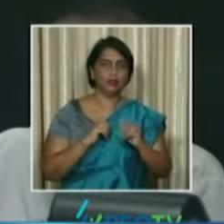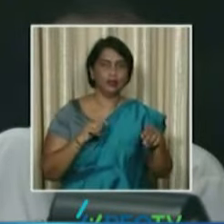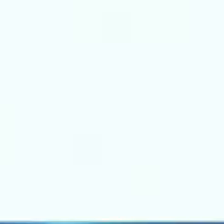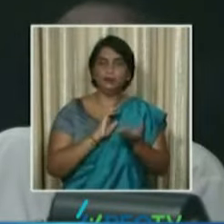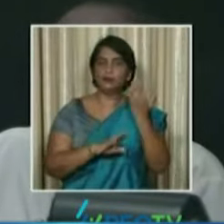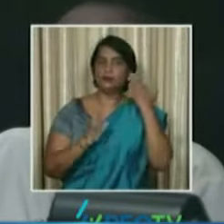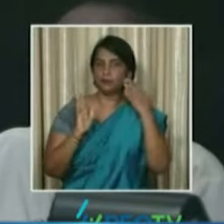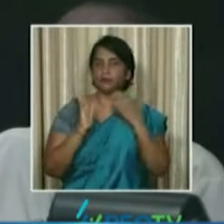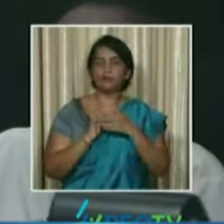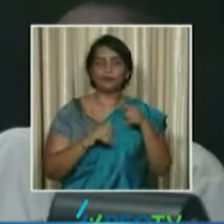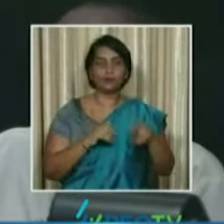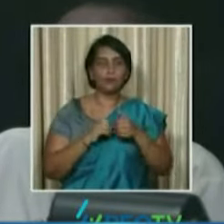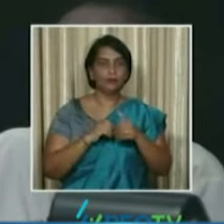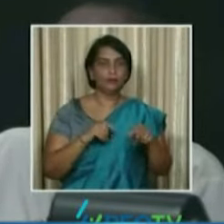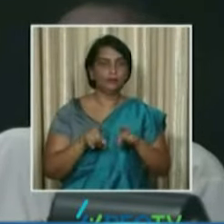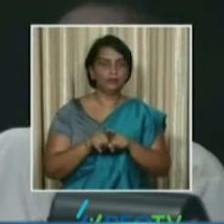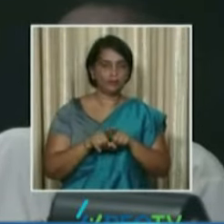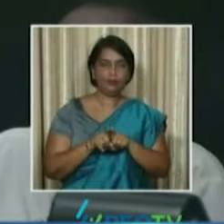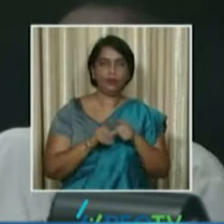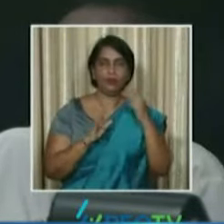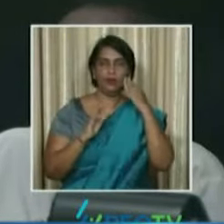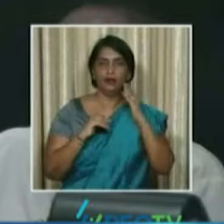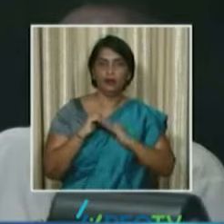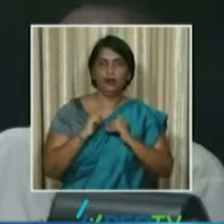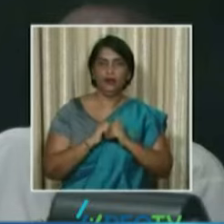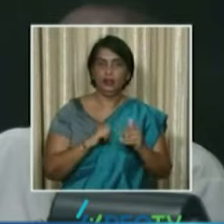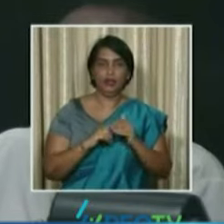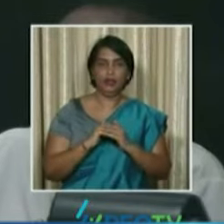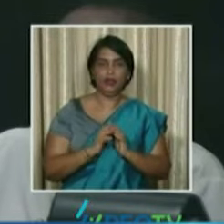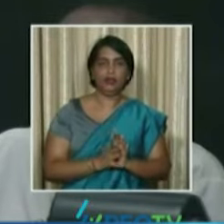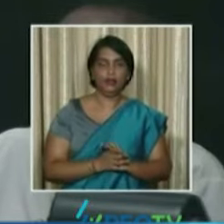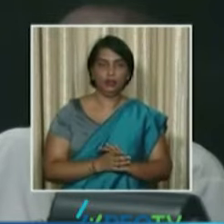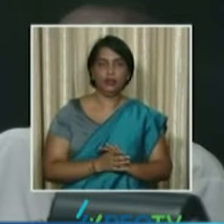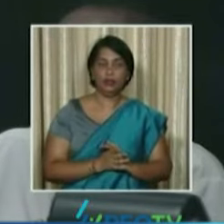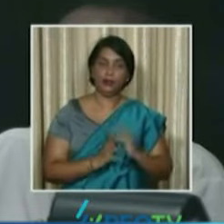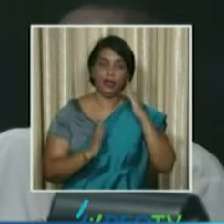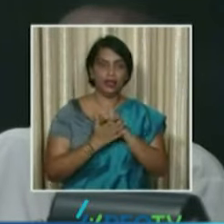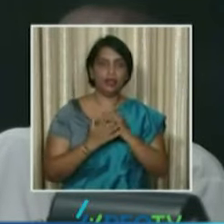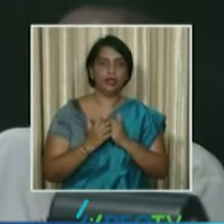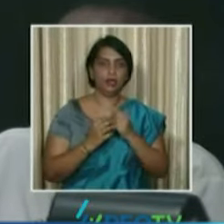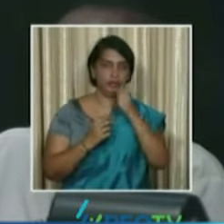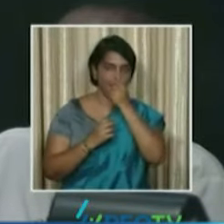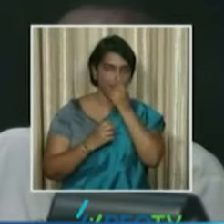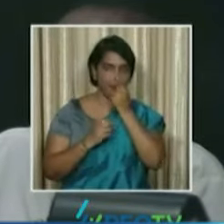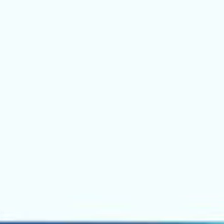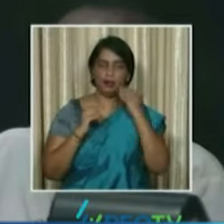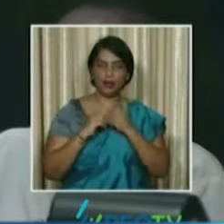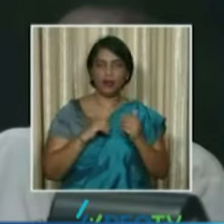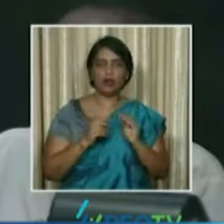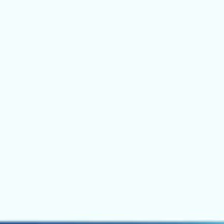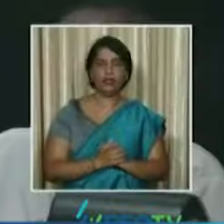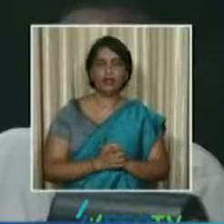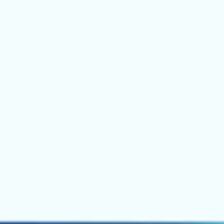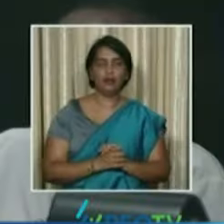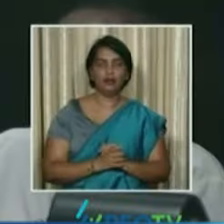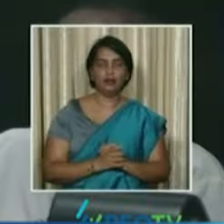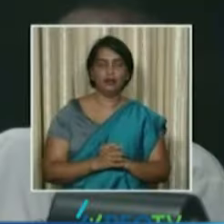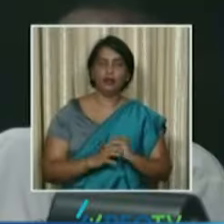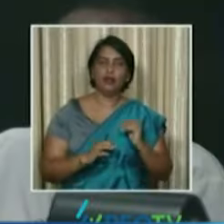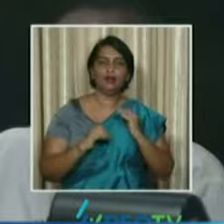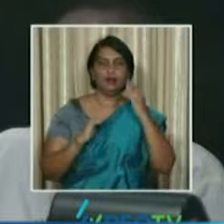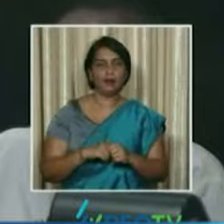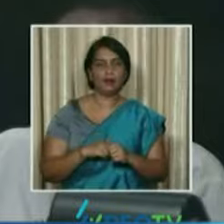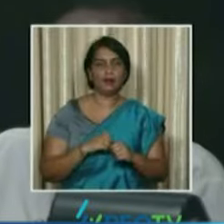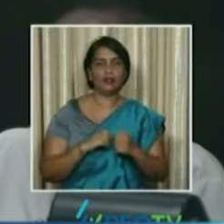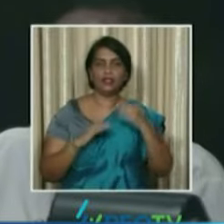කියන්න කැමතියි, එන මාසෙ ඉඳලම පෝරණිකුත් කරන්න කටයුතු කරනවා. කැබිනට් අනුමැතිය ලැබිලා තියෙනවා. එතකොට වෙන්නේ රුපියල් 4000ක වගේ මිලක් තමයි පෝර